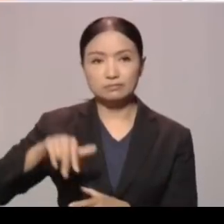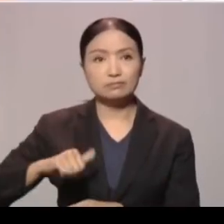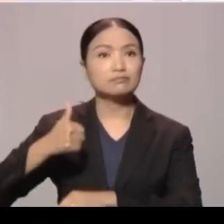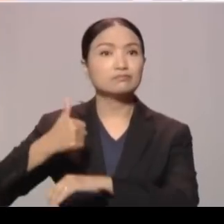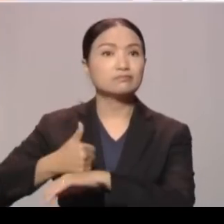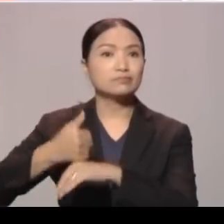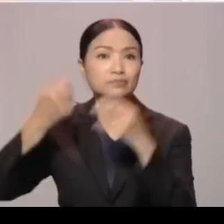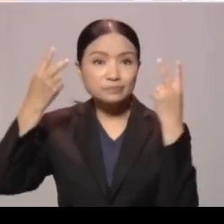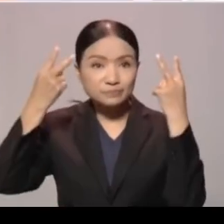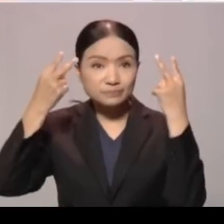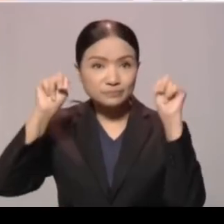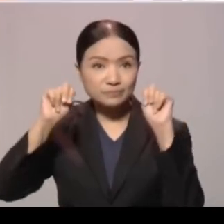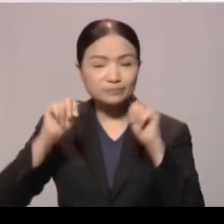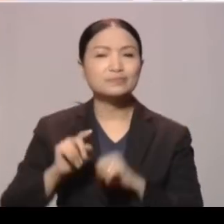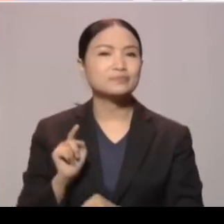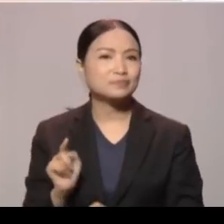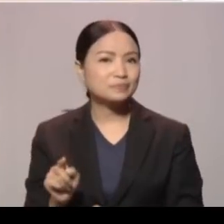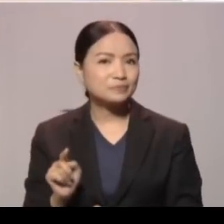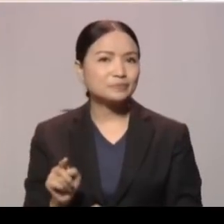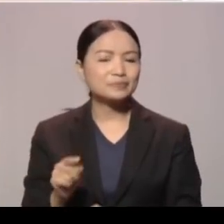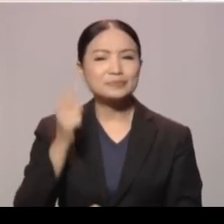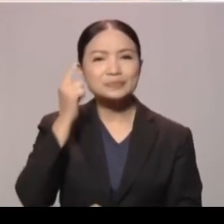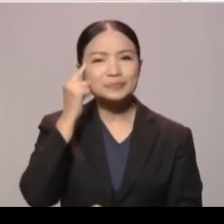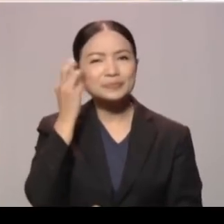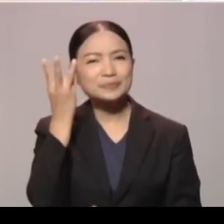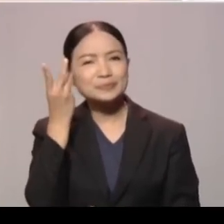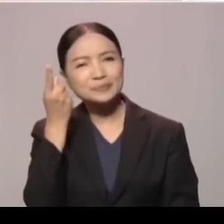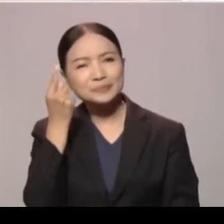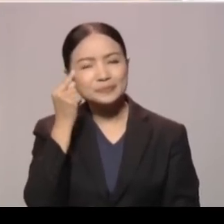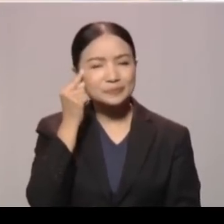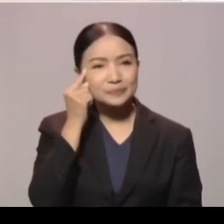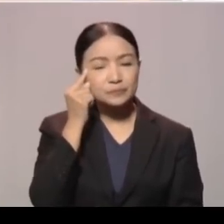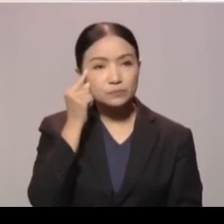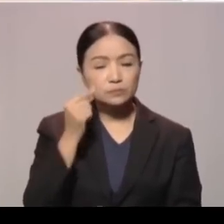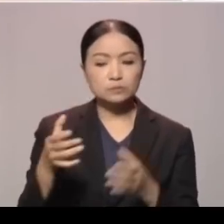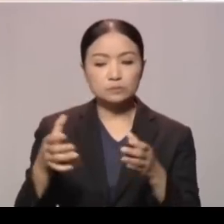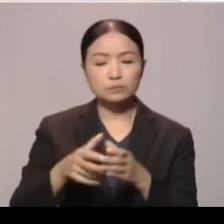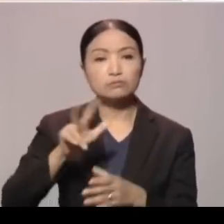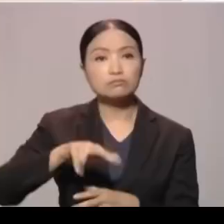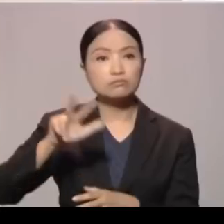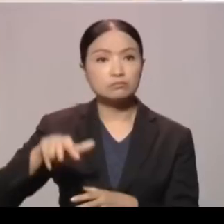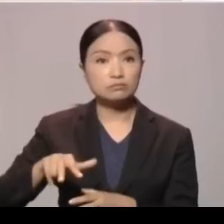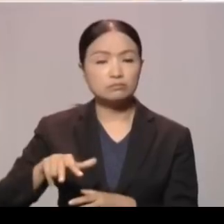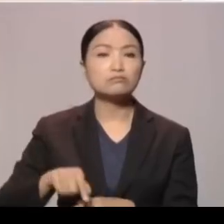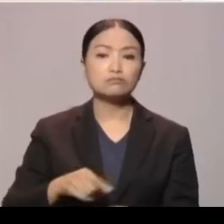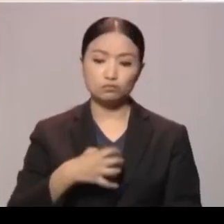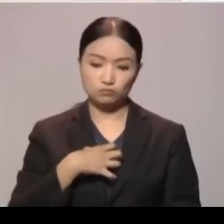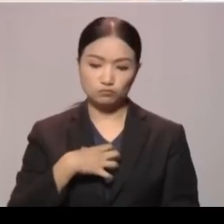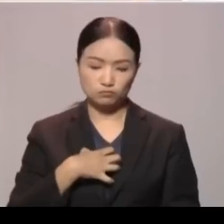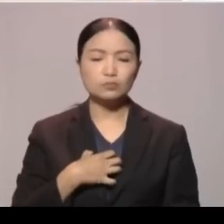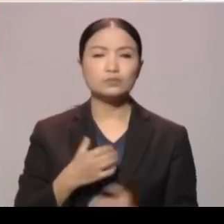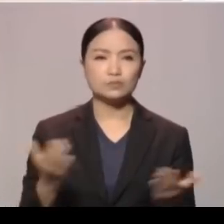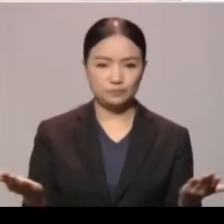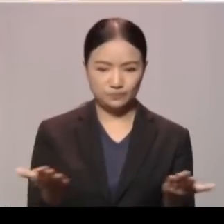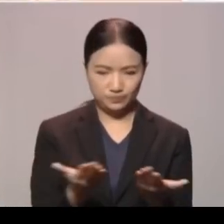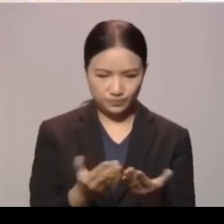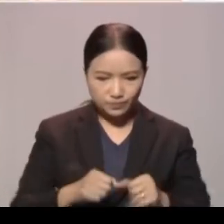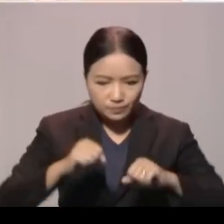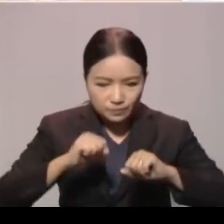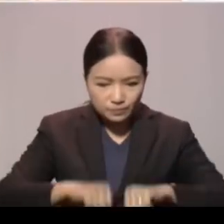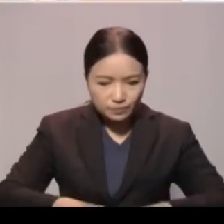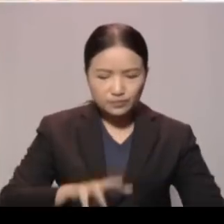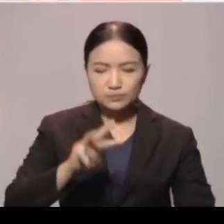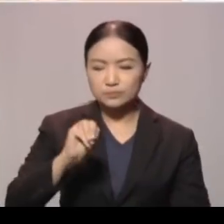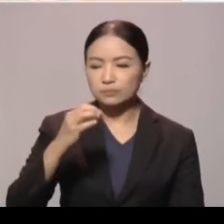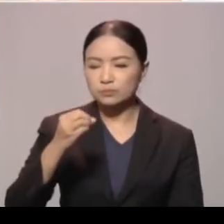ะฮะ อ ันนี้แหละครับที่เป็นที่คนกังวลใจกันอยู่ถ้าเพื่อไทยต้องการก็ทำ MOU กับสังคมอีกฉบับหนึ่งว่าจะ